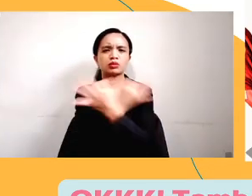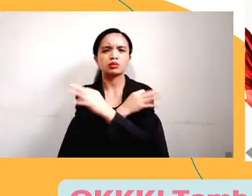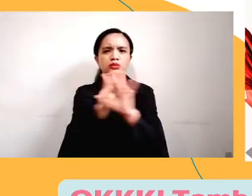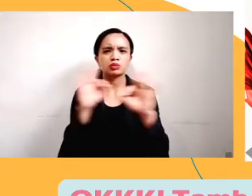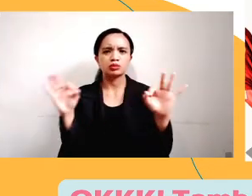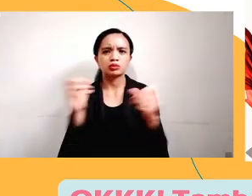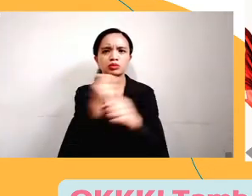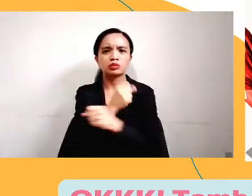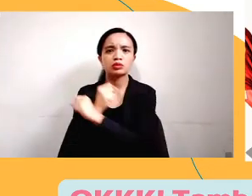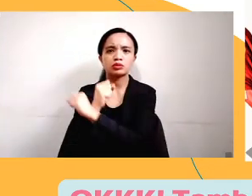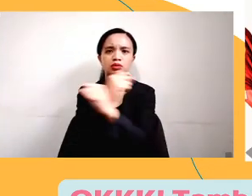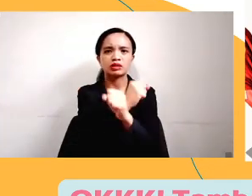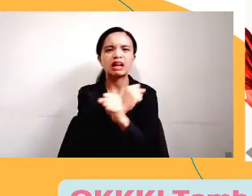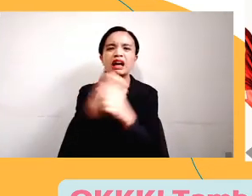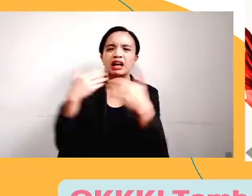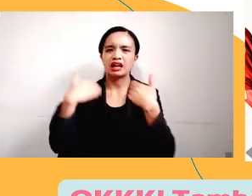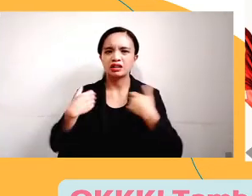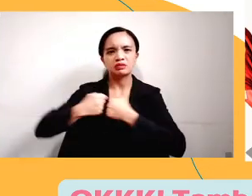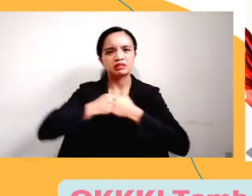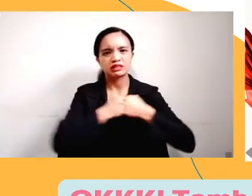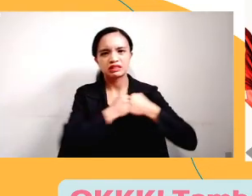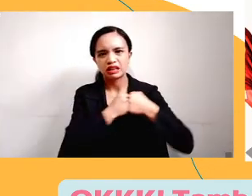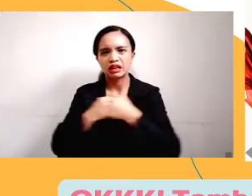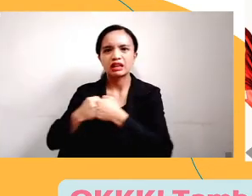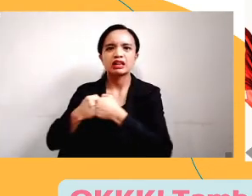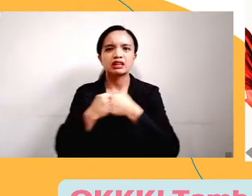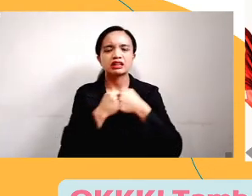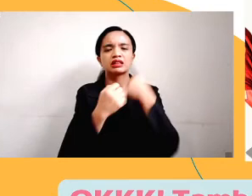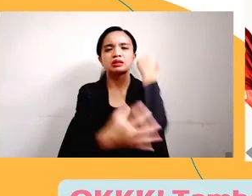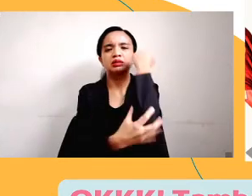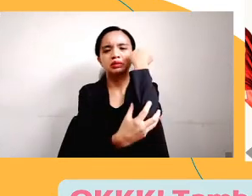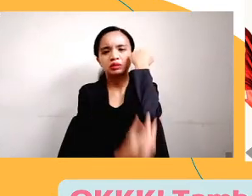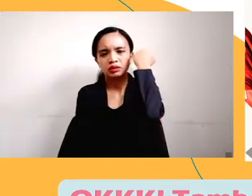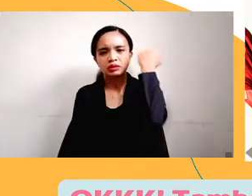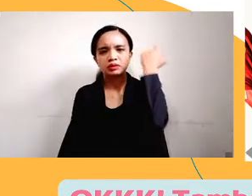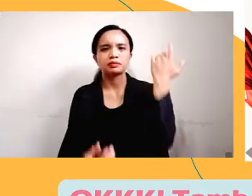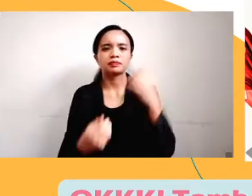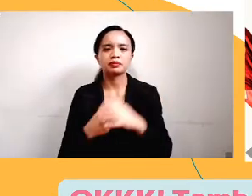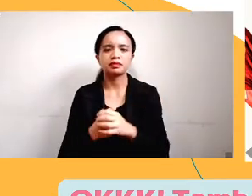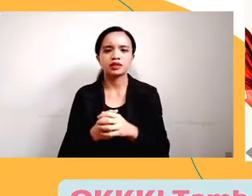yung kahirapan, kamangmangan, no?